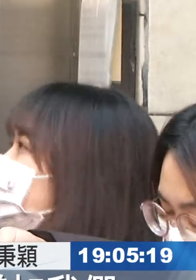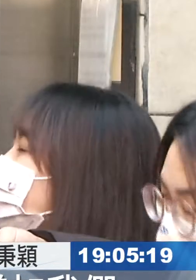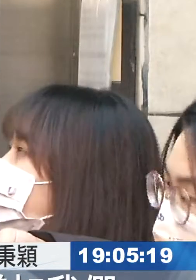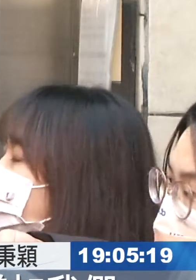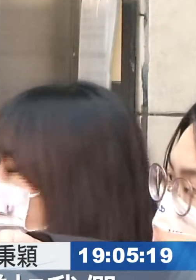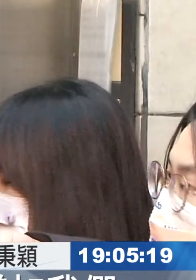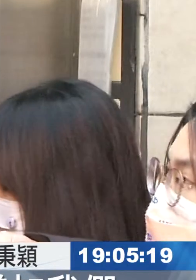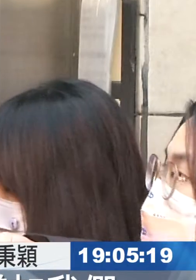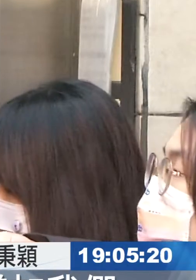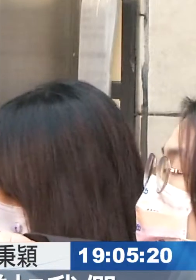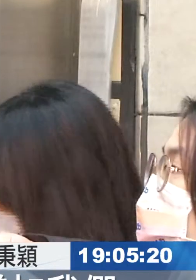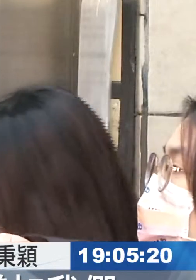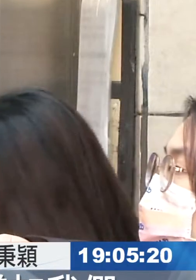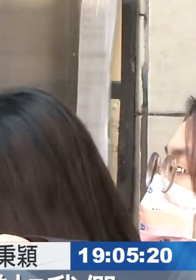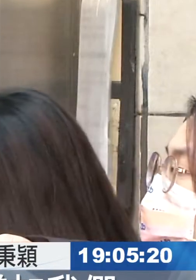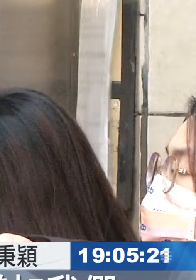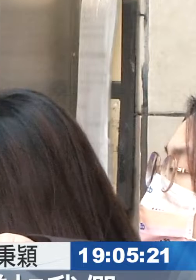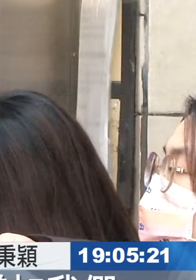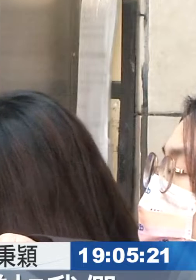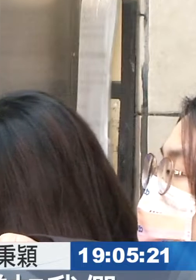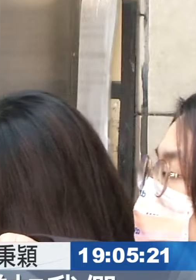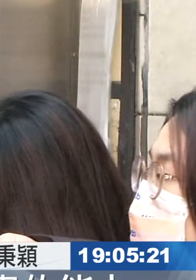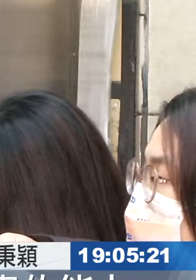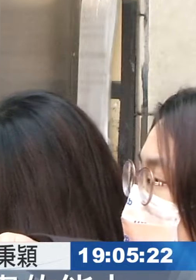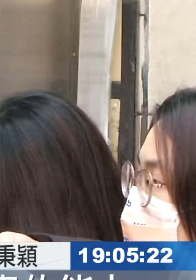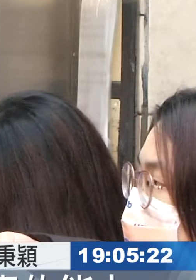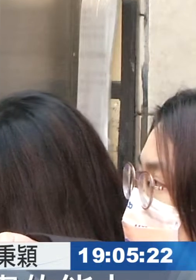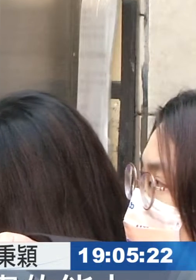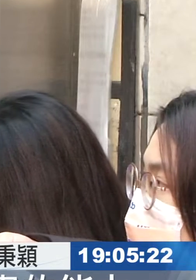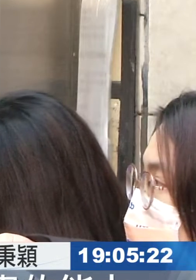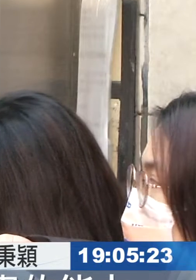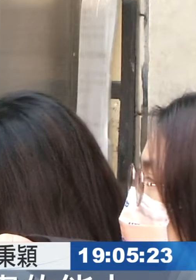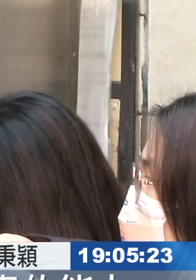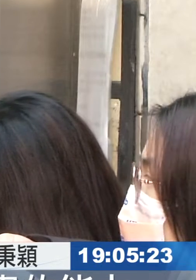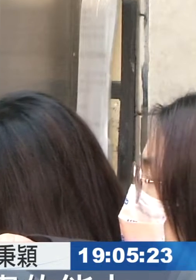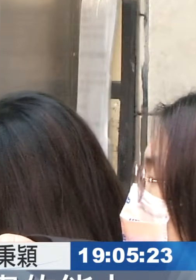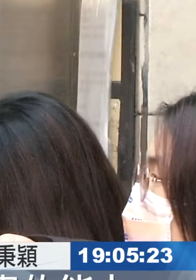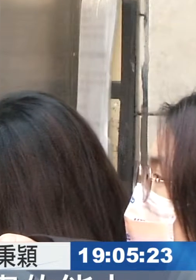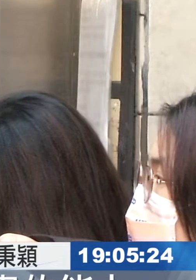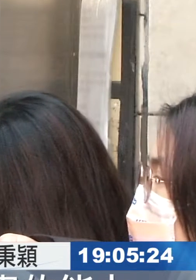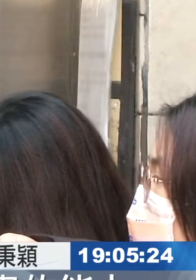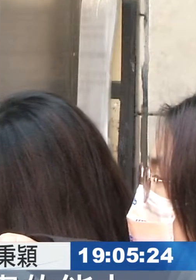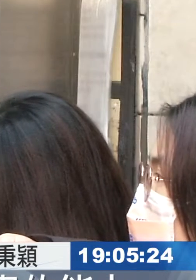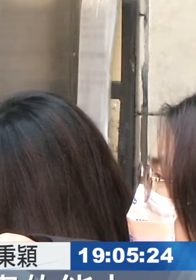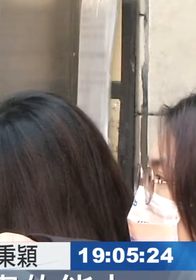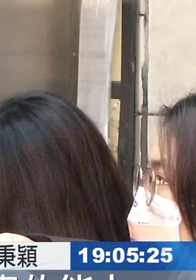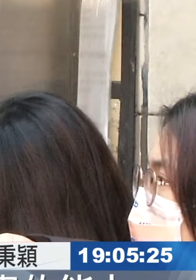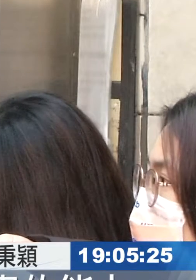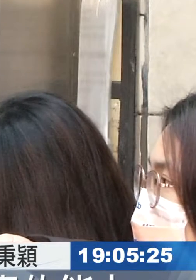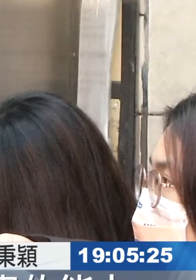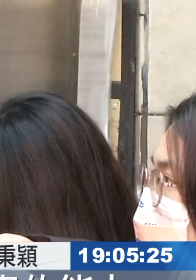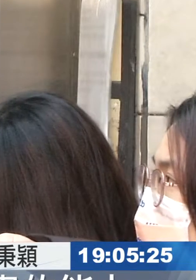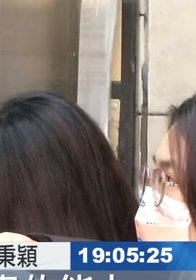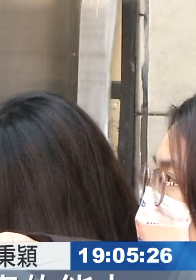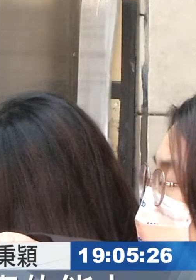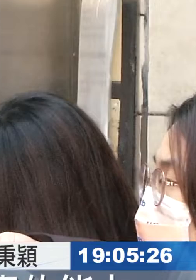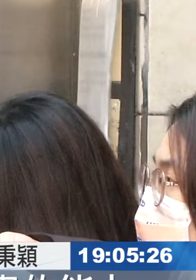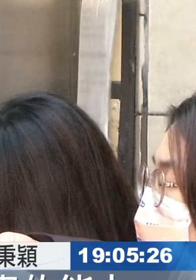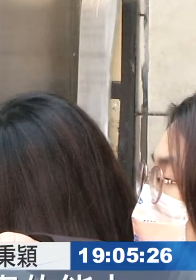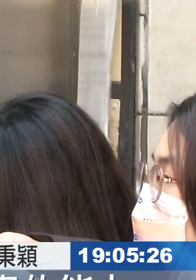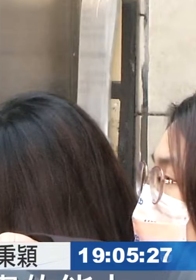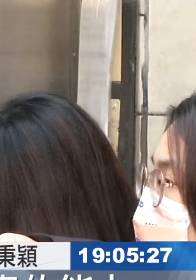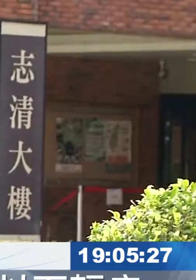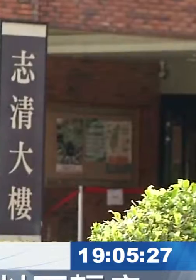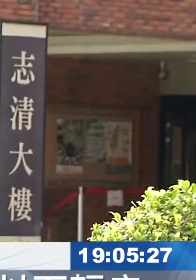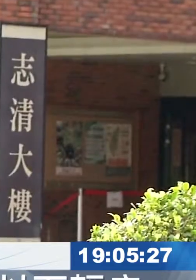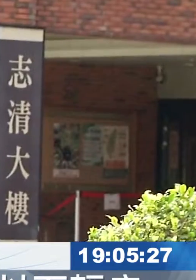重症的病人住，是可以增加我们收治新冠病人重症的一个病患的